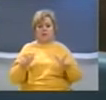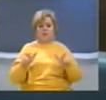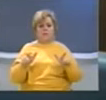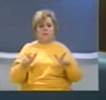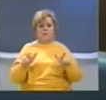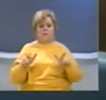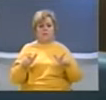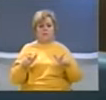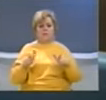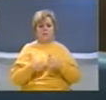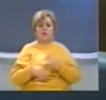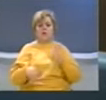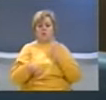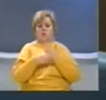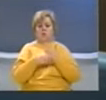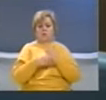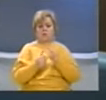kufive administrativ.